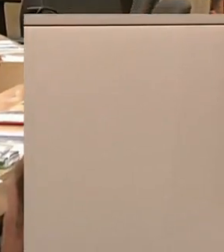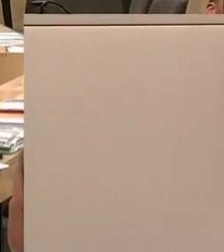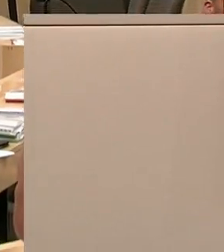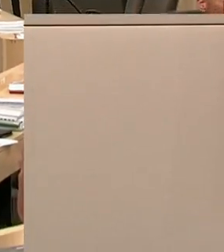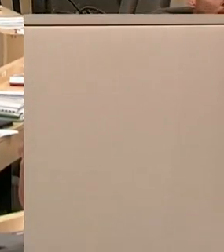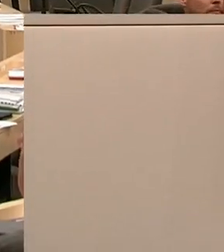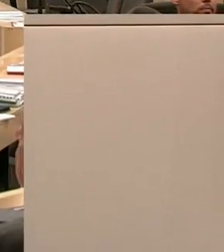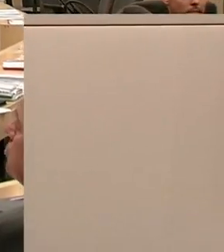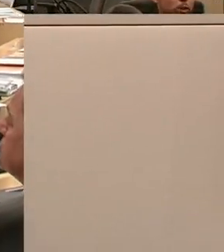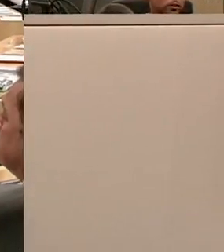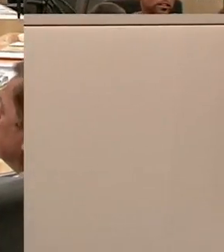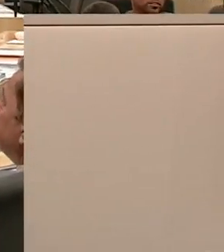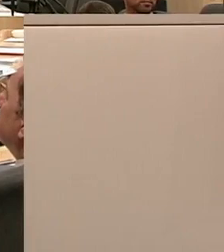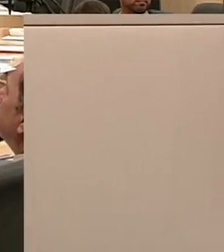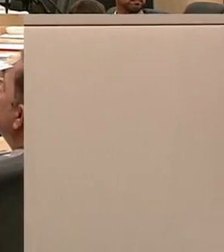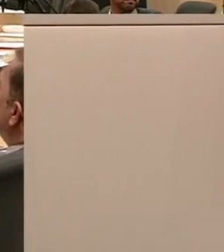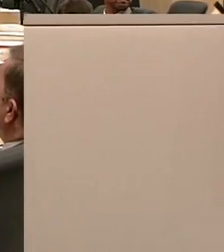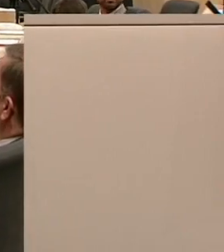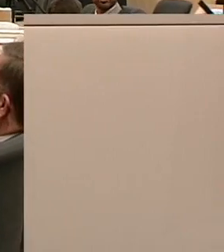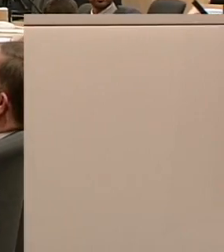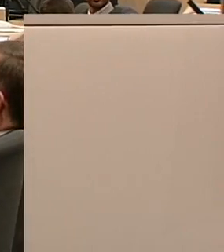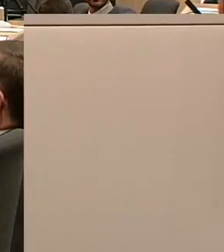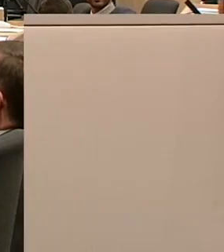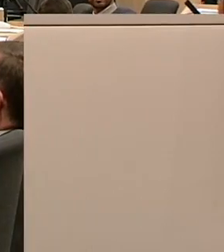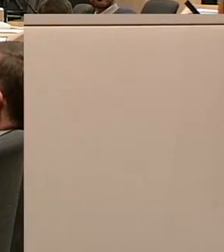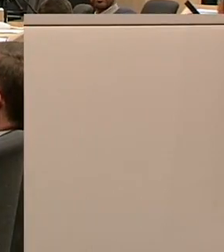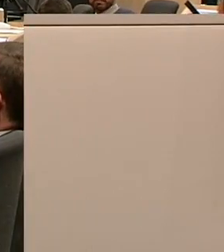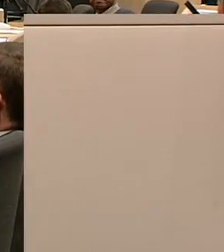zu setzen, sagt Karin Doppelbauer. Sie ist die Landwirtschaftssprecherin der NEOS.